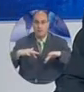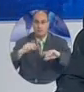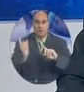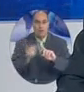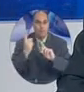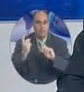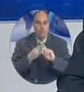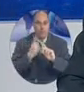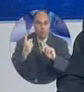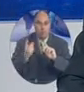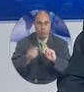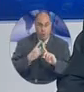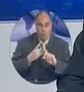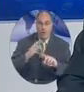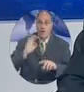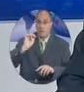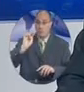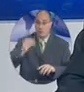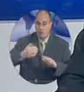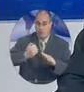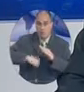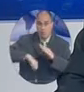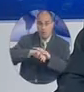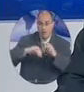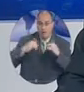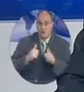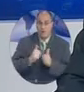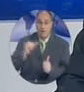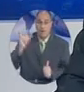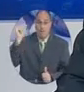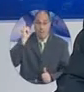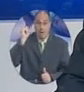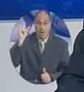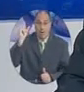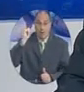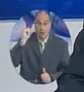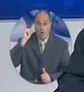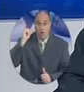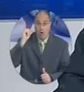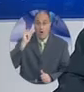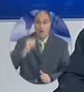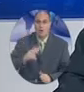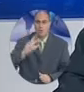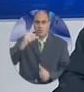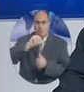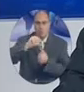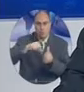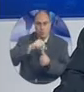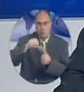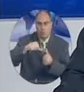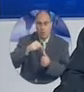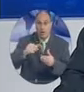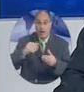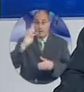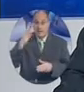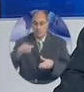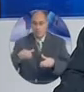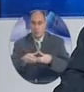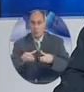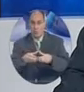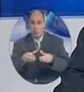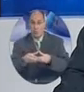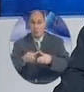غاية في الإثارة ستجمع المنتخب الوطني لكرة القدم بنظيره المغربي لحساب الجولة الثالثة للمجموعات الرابعة